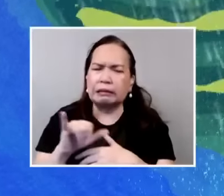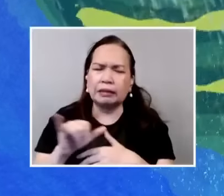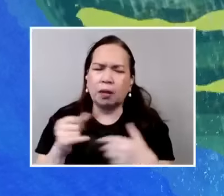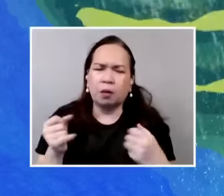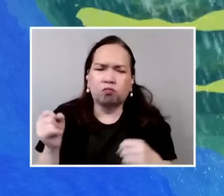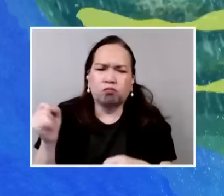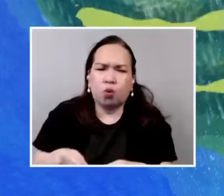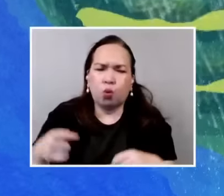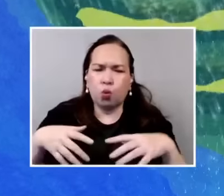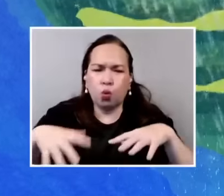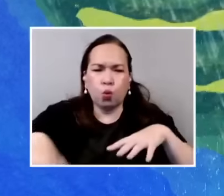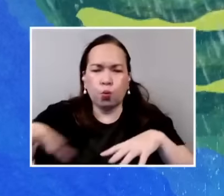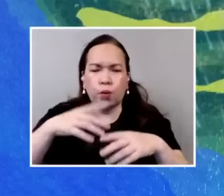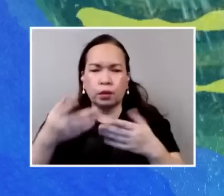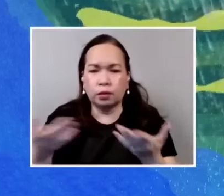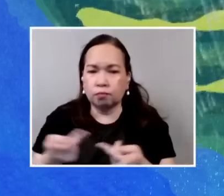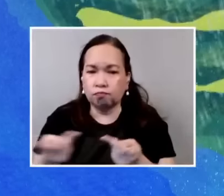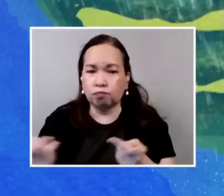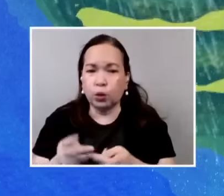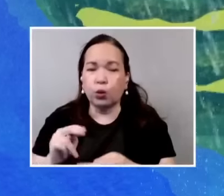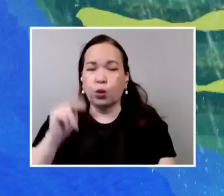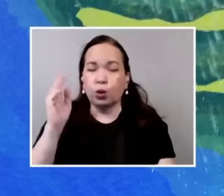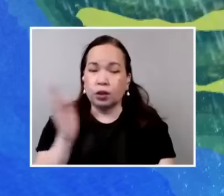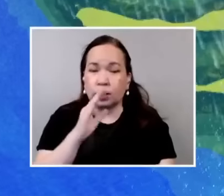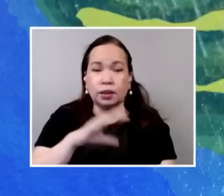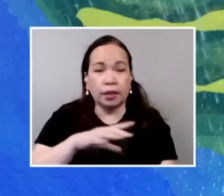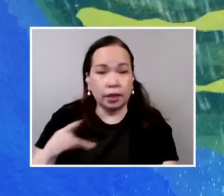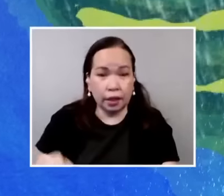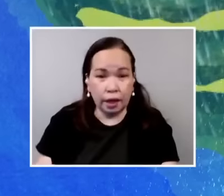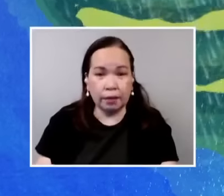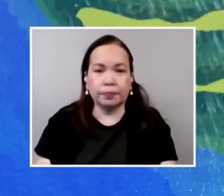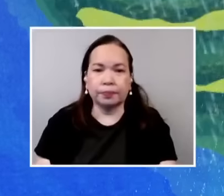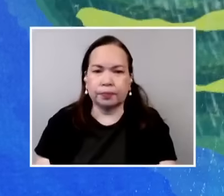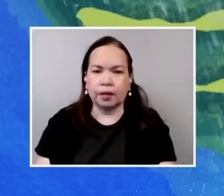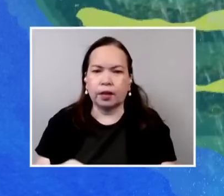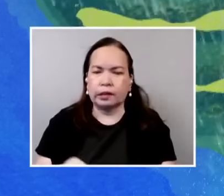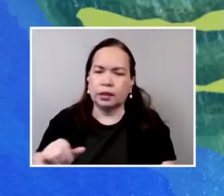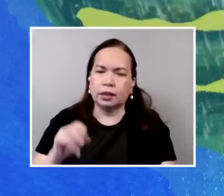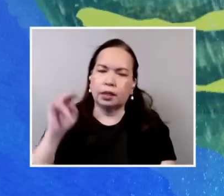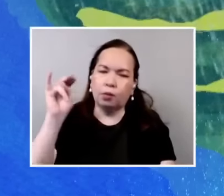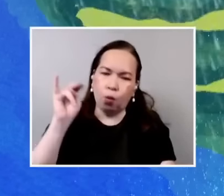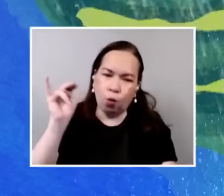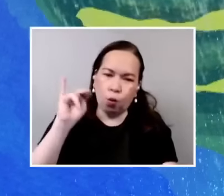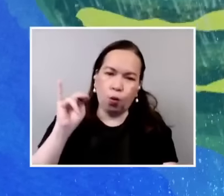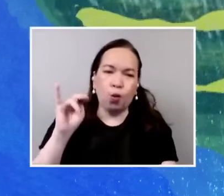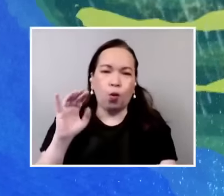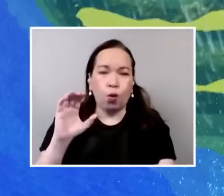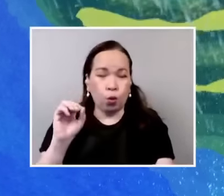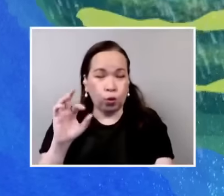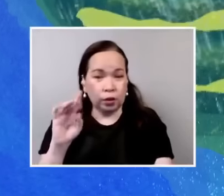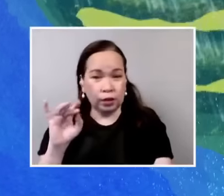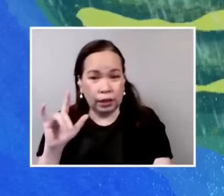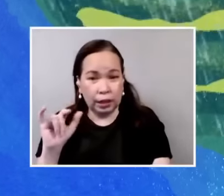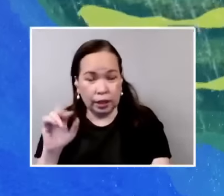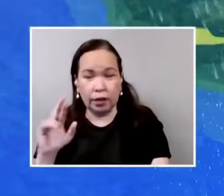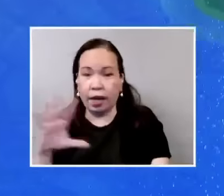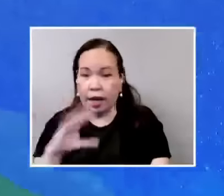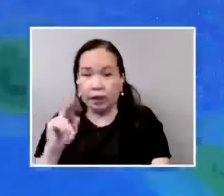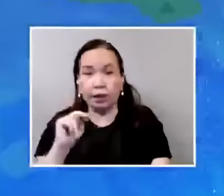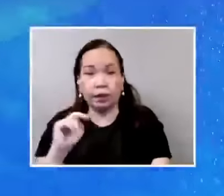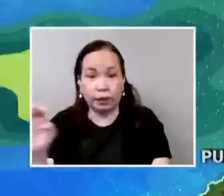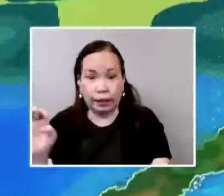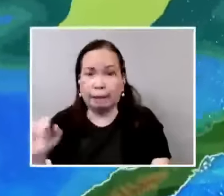bagyo sa Babuyan at sa Northeastern Cagayan at mas maulan pa sa Ilocos, Cordillera, maging sa May Nueva Ecija. Maulan